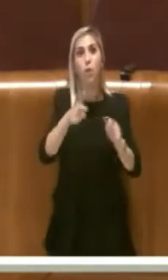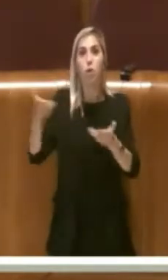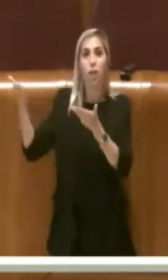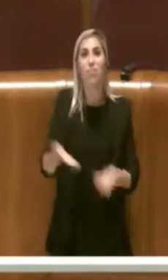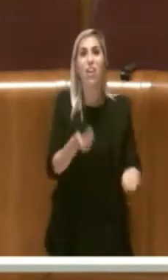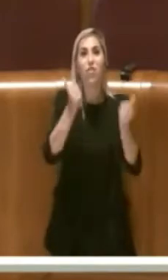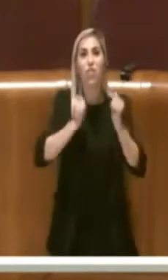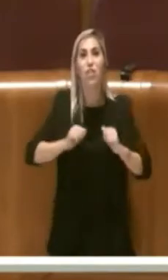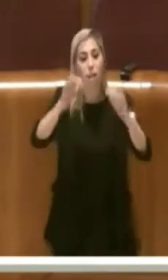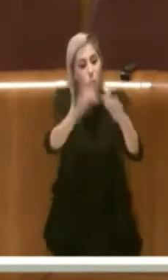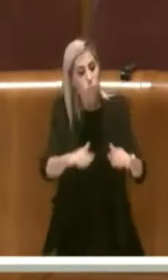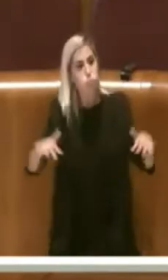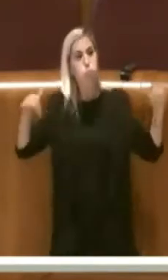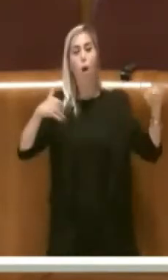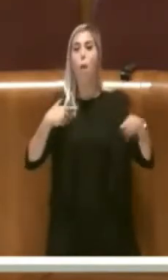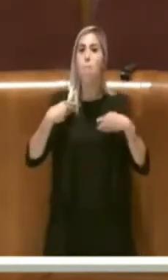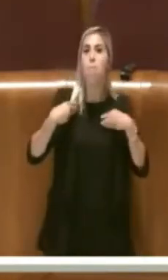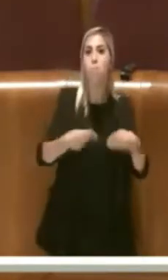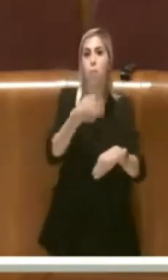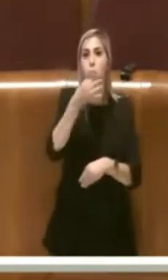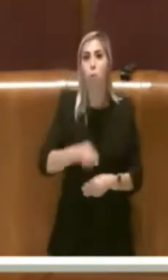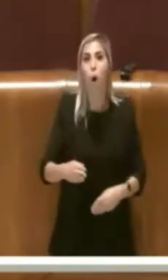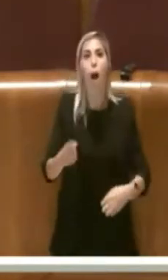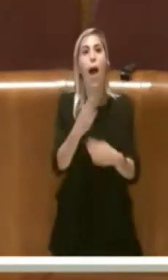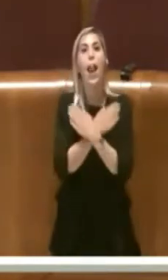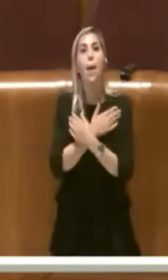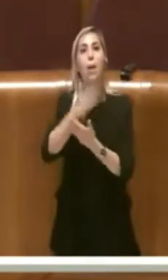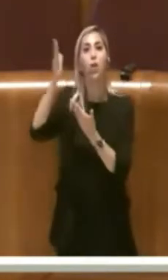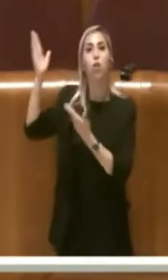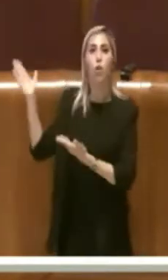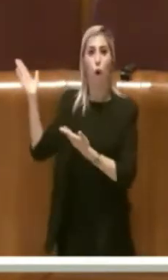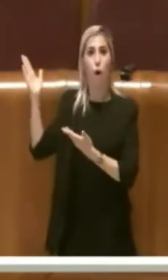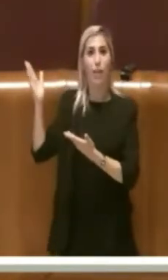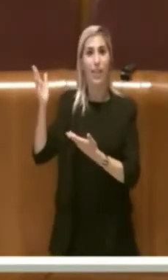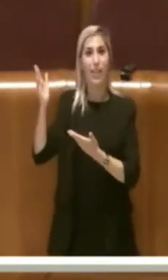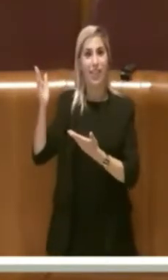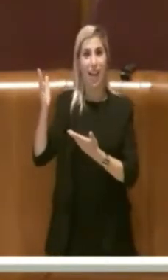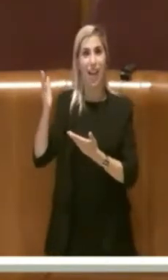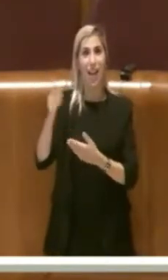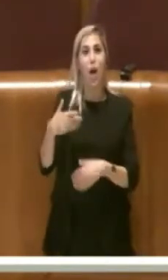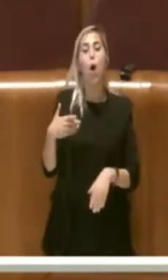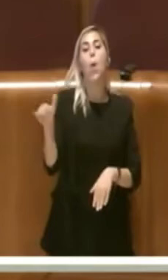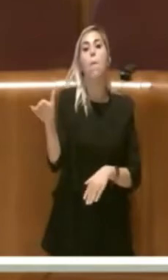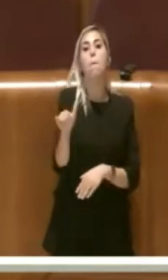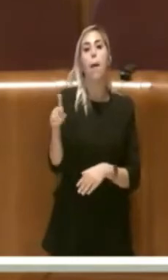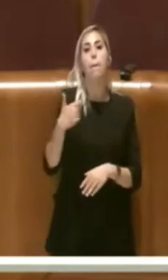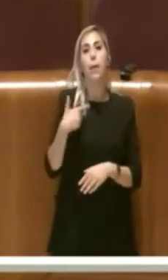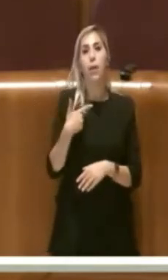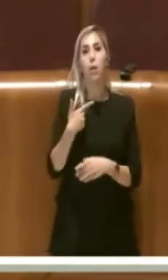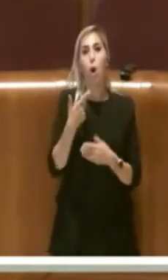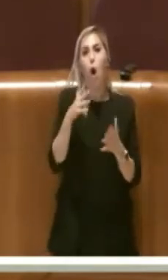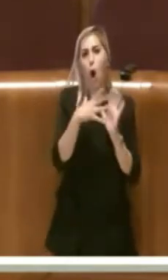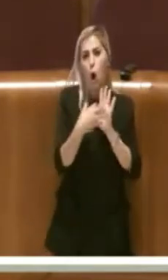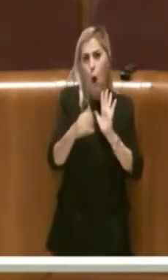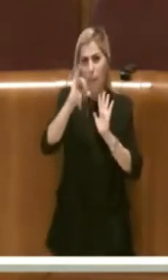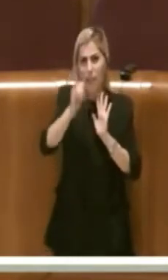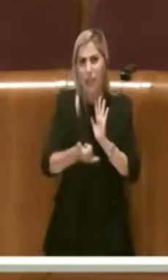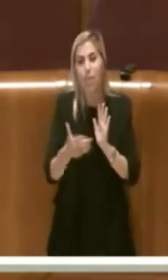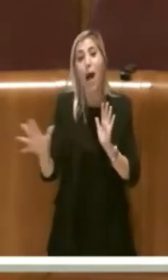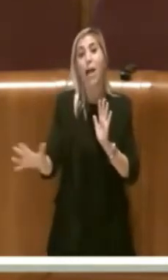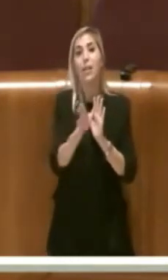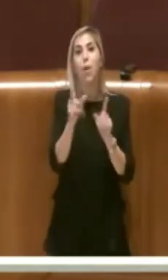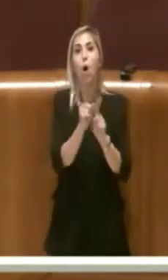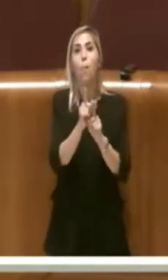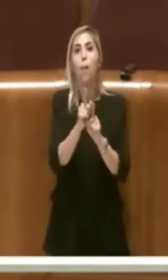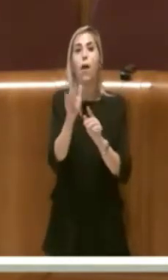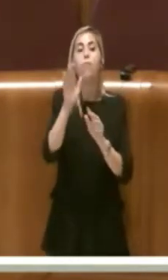riaccogliere il pubblico, la Madonna in trono con un bambino, che seppur una copia in altissima risoluzione ha cercato di colmare anche